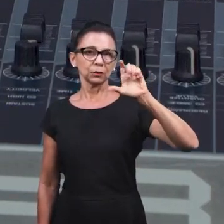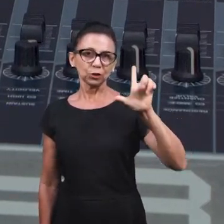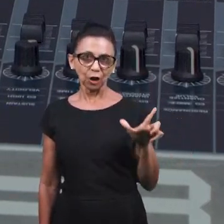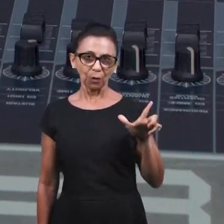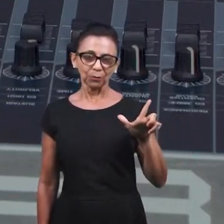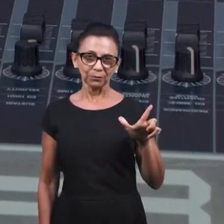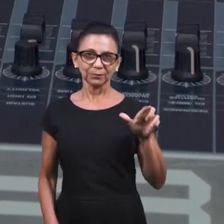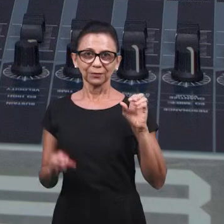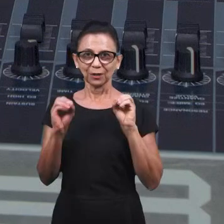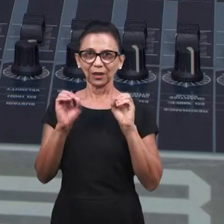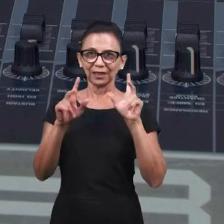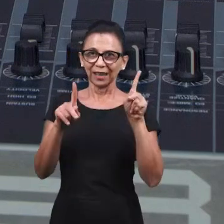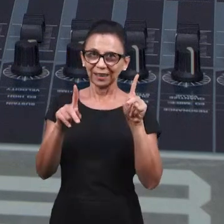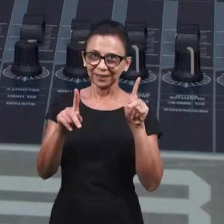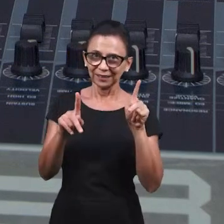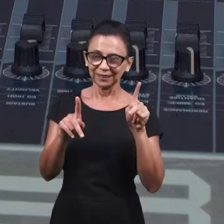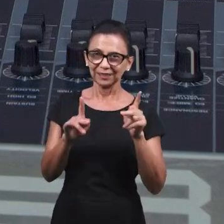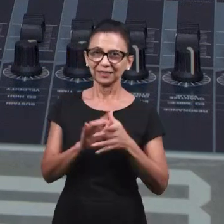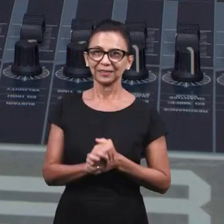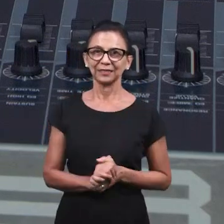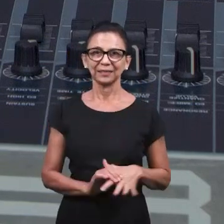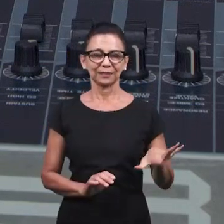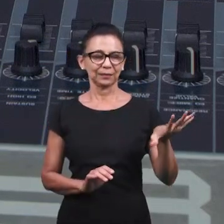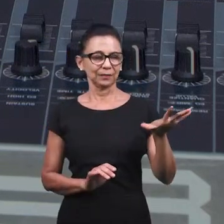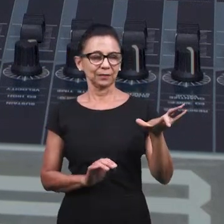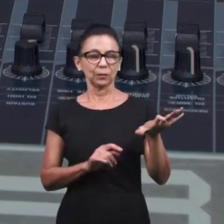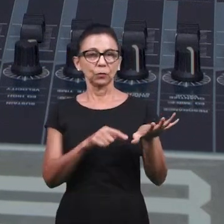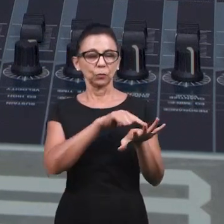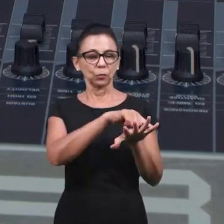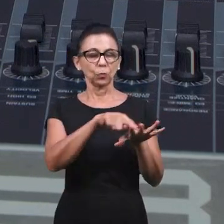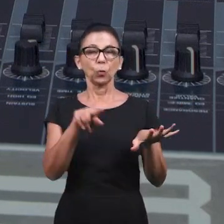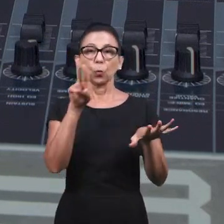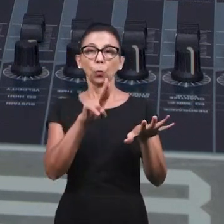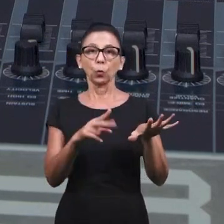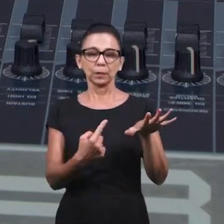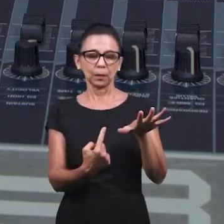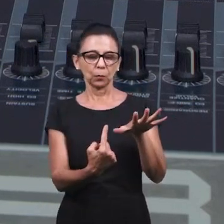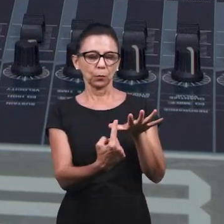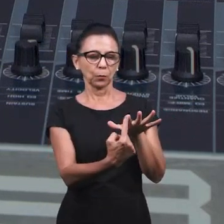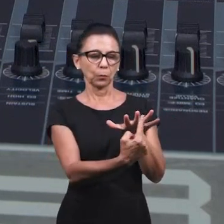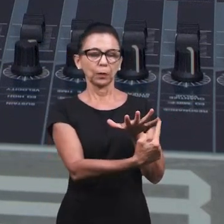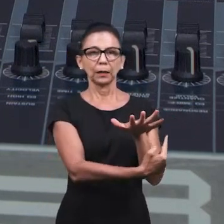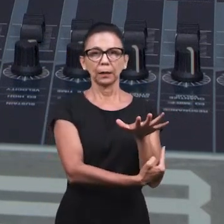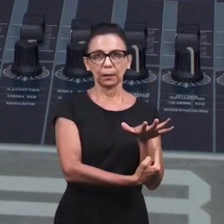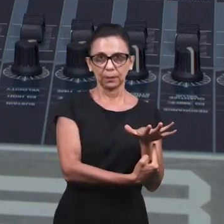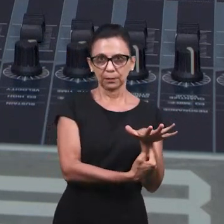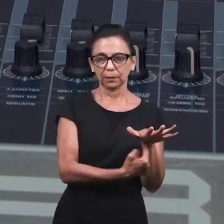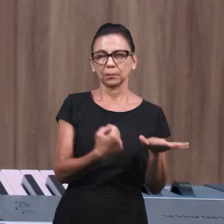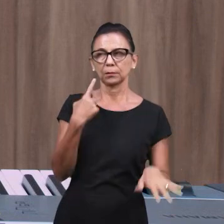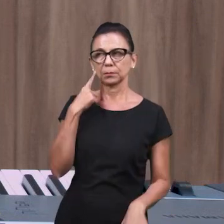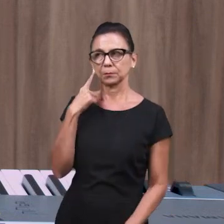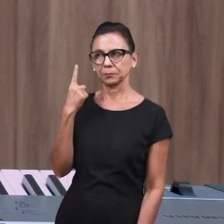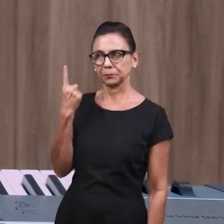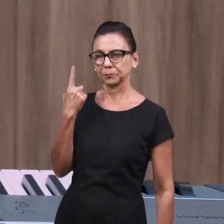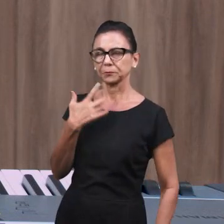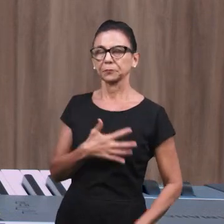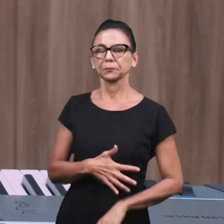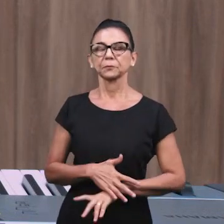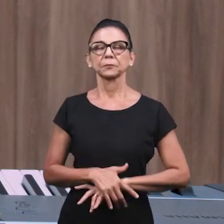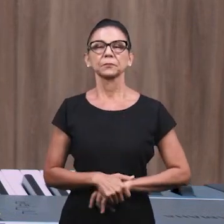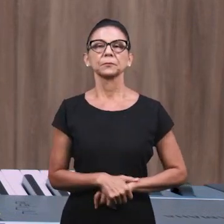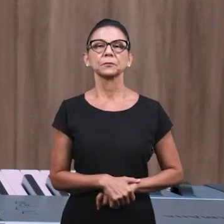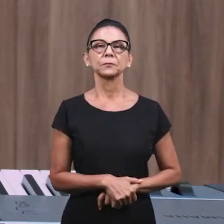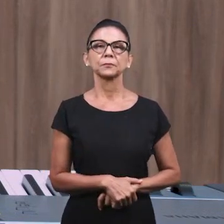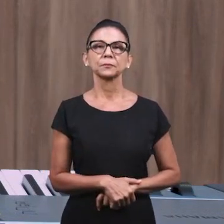D'accord? Donc, j'utilise mes 5 doigts et je passe. Après, j'utilise le 3, je passe discrètement le doigt 1